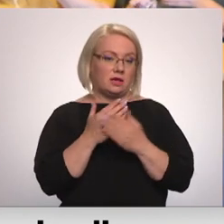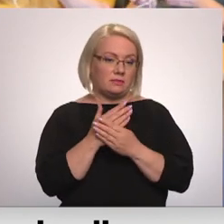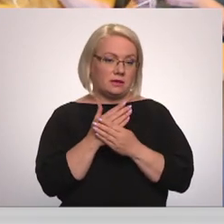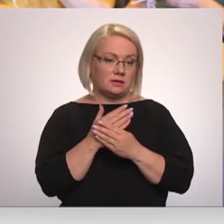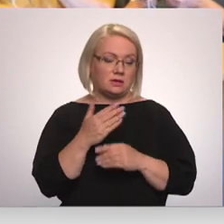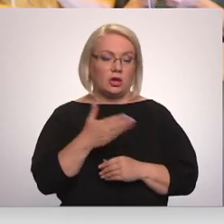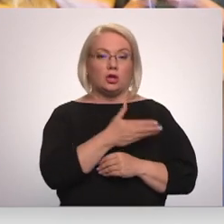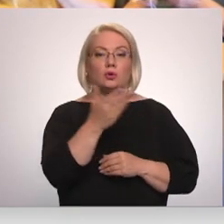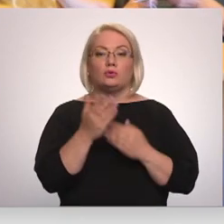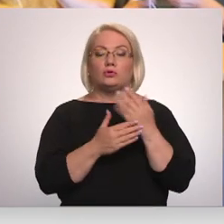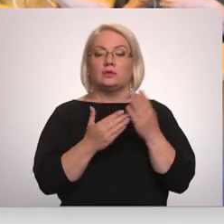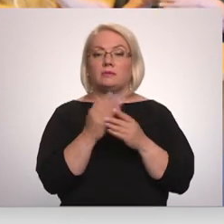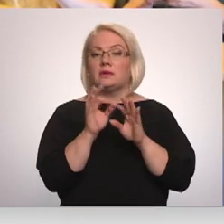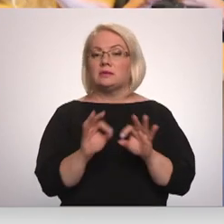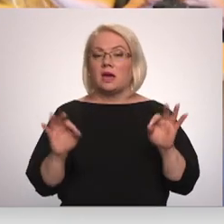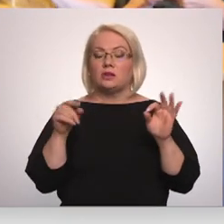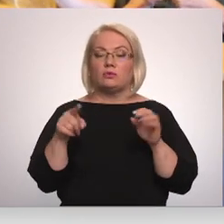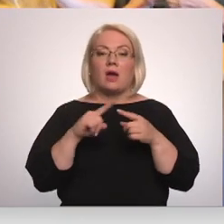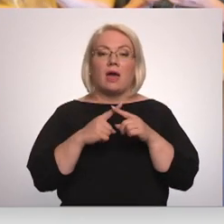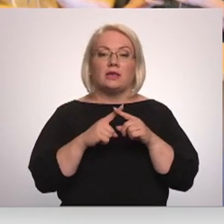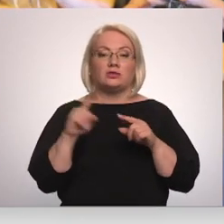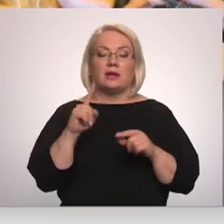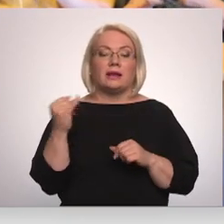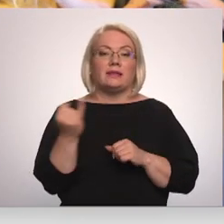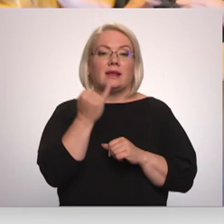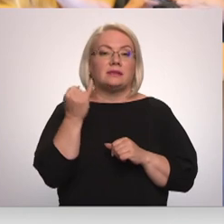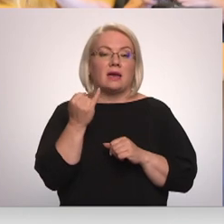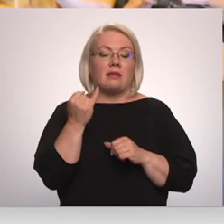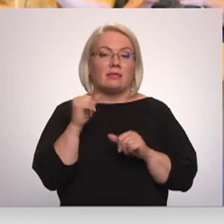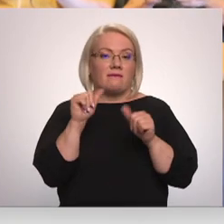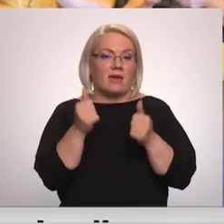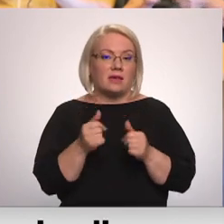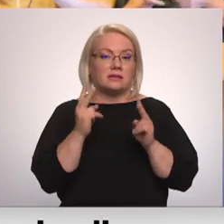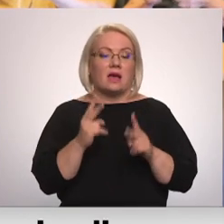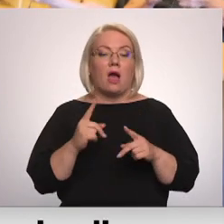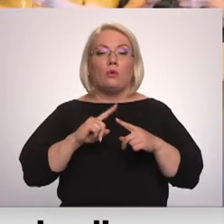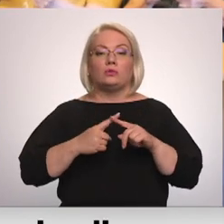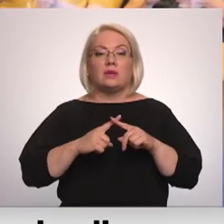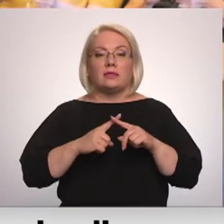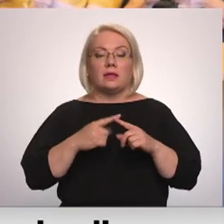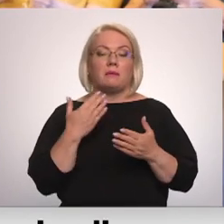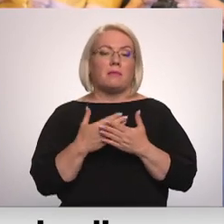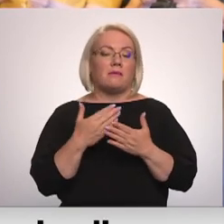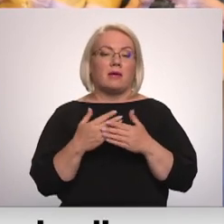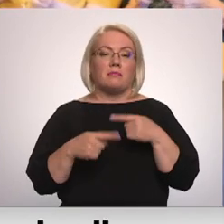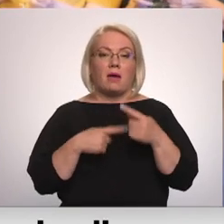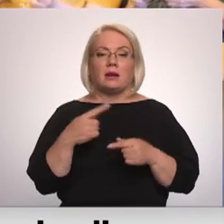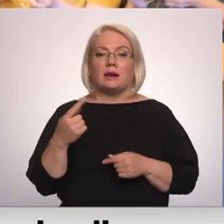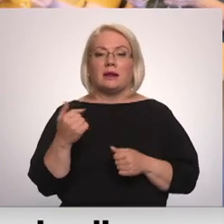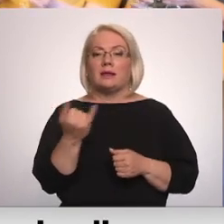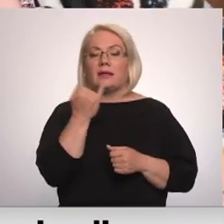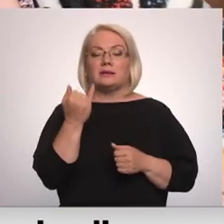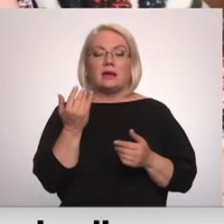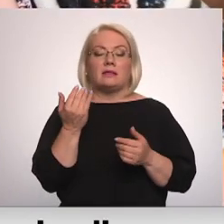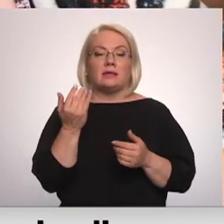Jūsu cimdi ir ļoti skaisti. Tur adīšanā ir tādi interesanti triki un paņēmieni, kā tos uzadīt. Vienmēr ir aizraujoši iemācīties